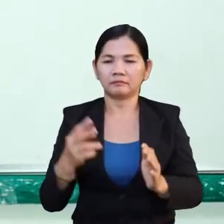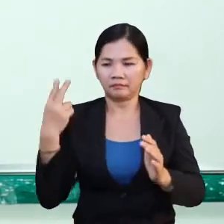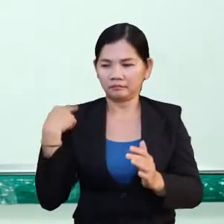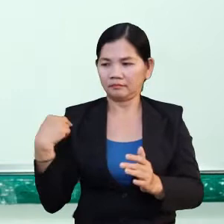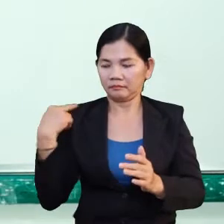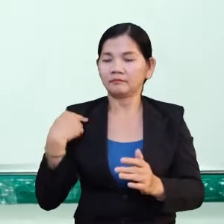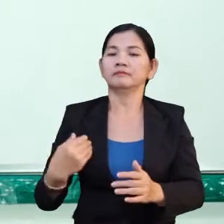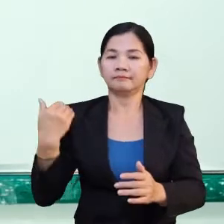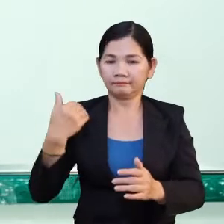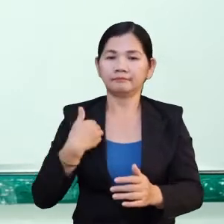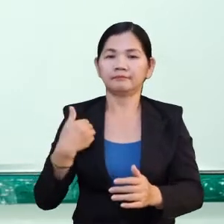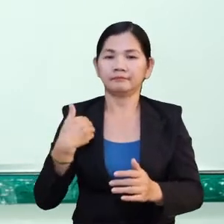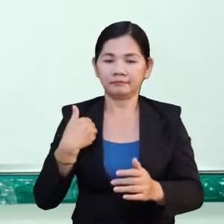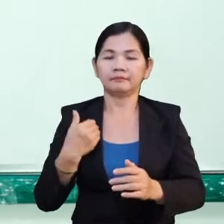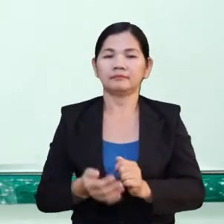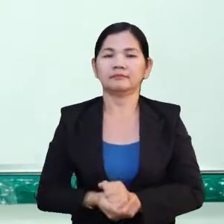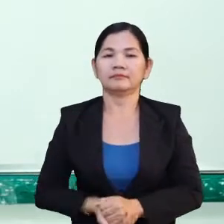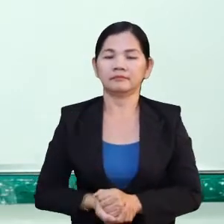ណ៌លឿងកូន